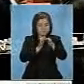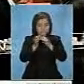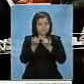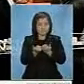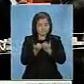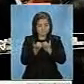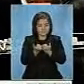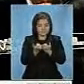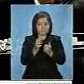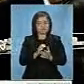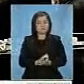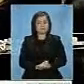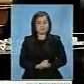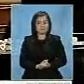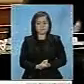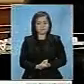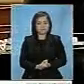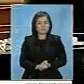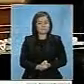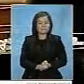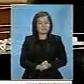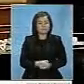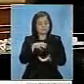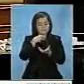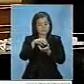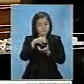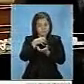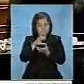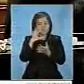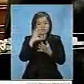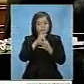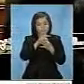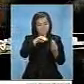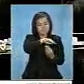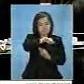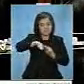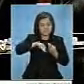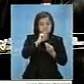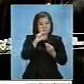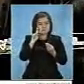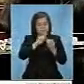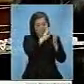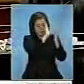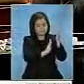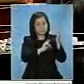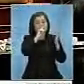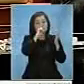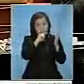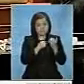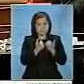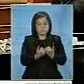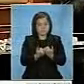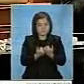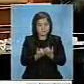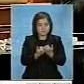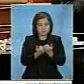ครับที่จะได้กราบเรียนภาพรวมภาวะเศรษฐกิจที่ประเทศไทยกำลังเผชิญอยู่ในภาวะความ